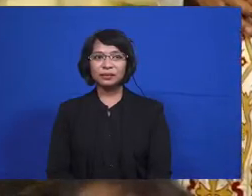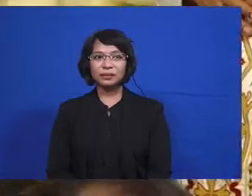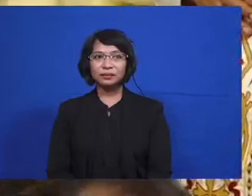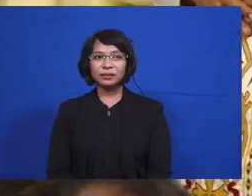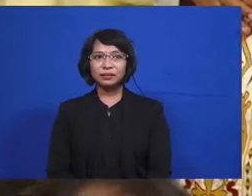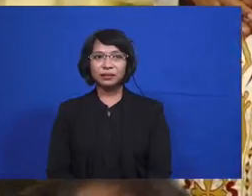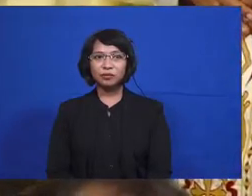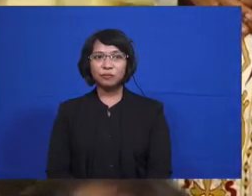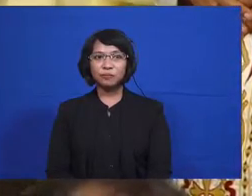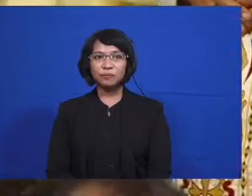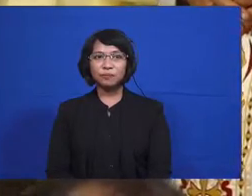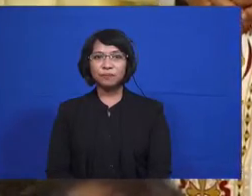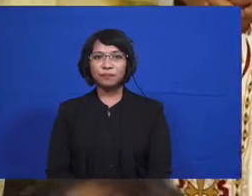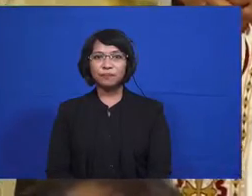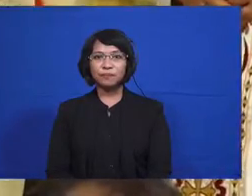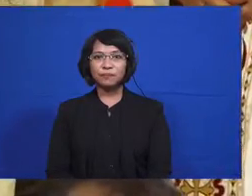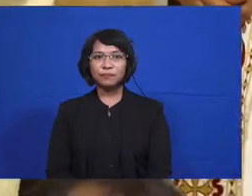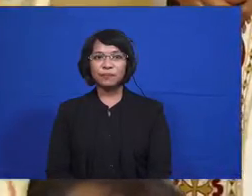Saudara-saudari,